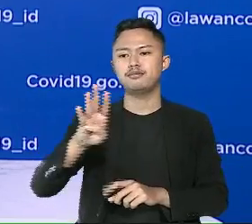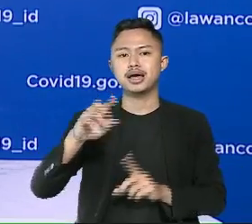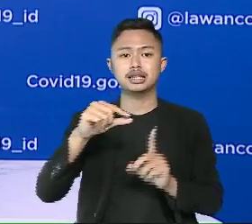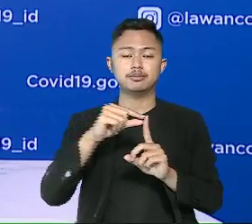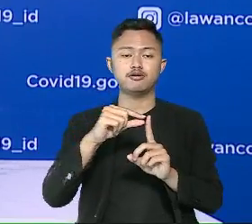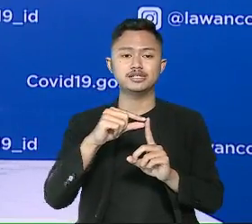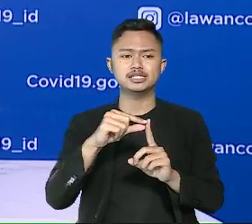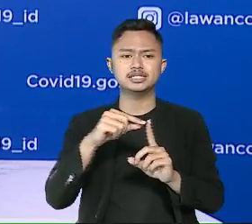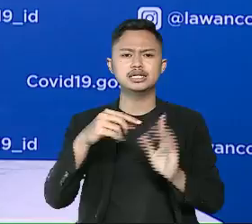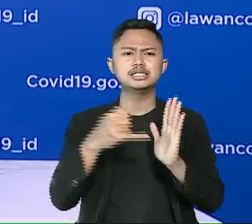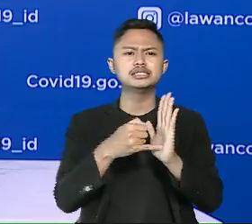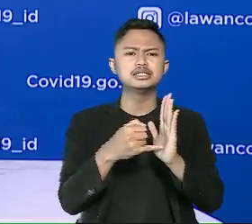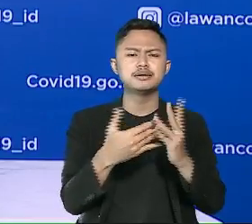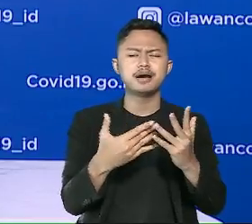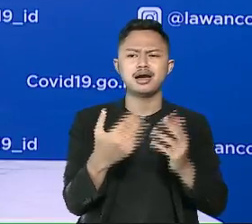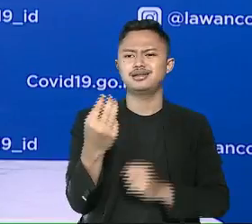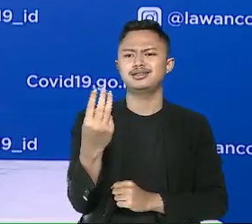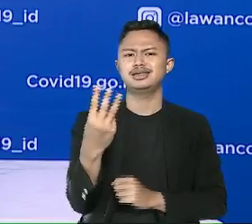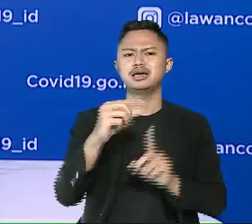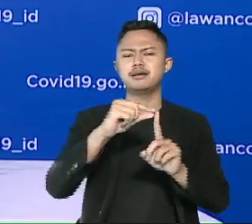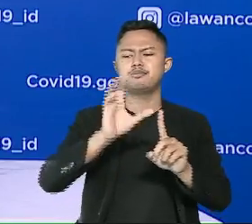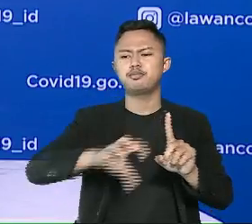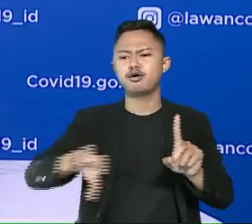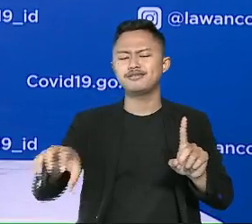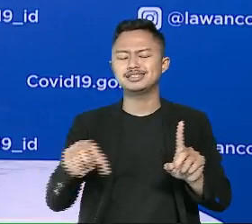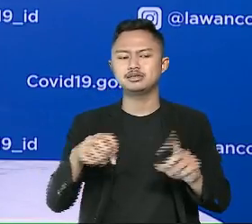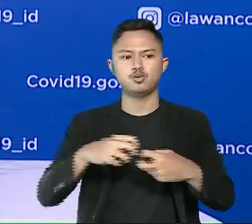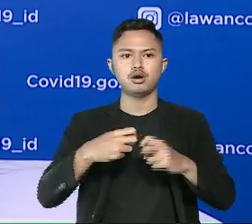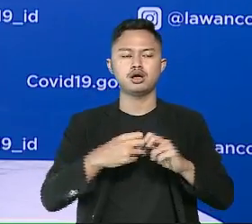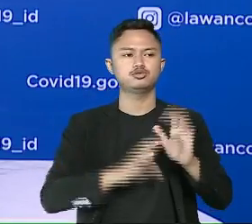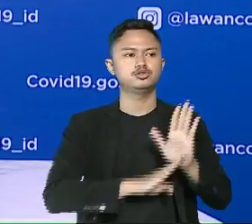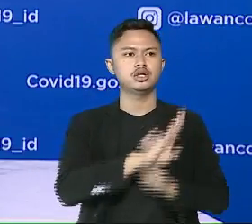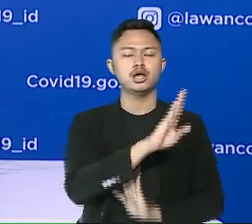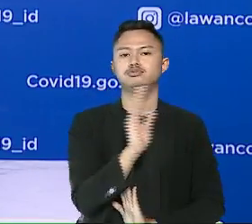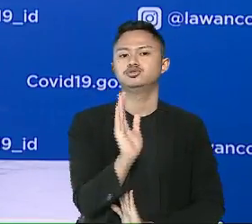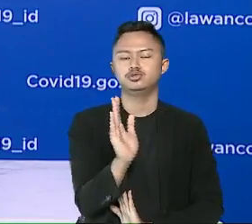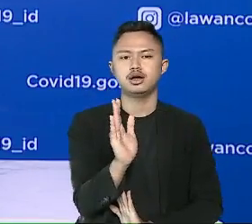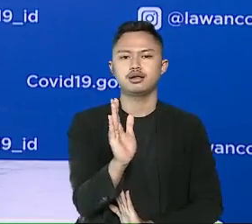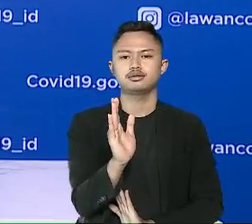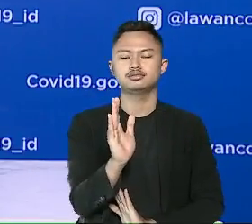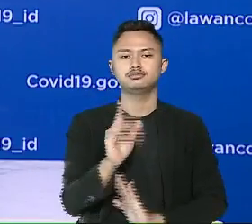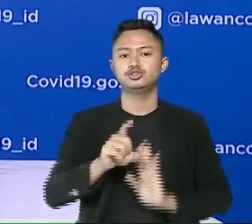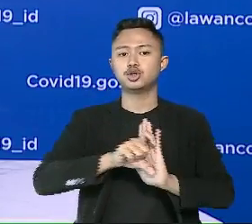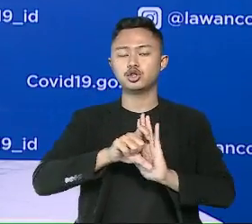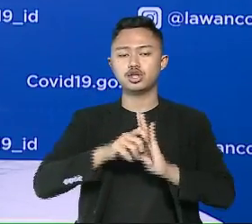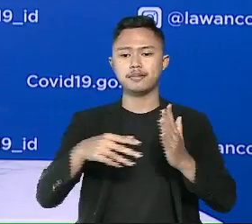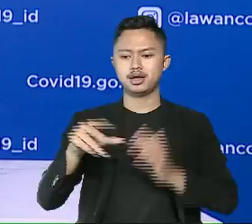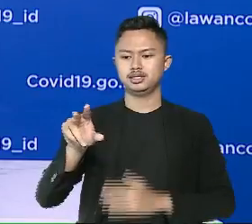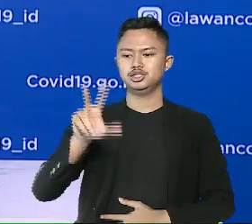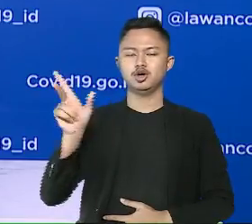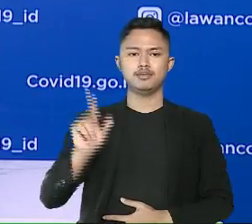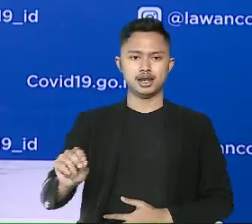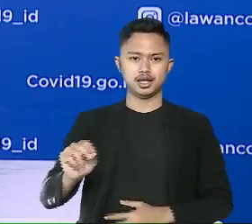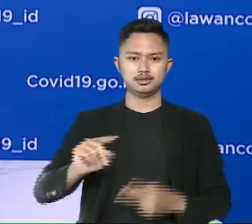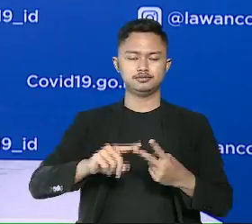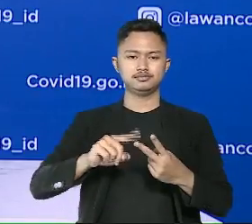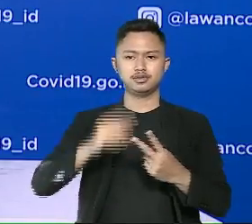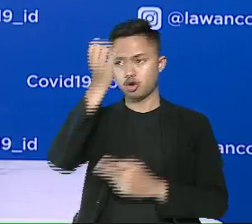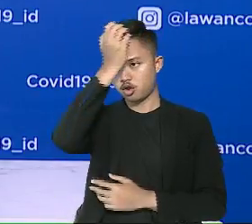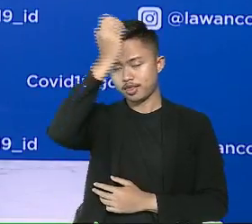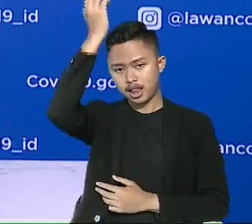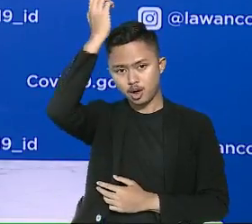provinsi, terdapat 3 provinsi yang menunjukkan tren peningkatan di minggu terakhir, yaitu Jawa Barat,